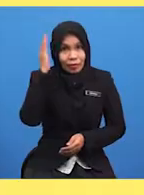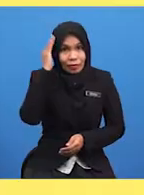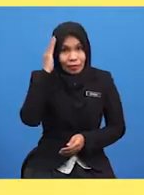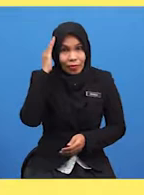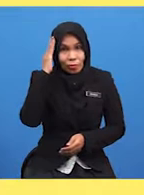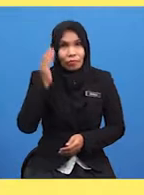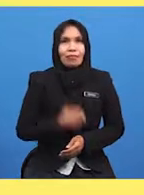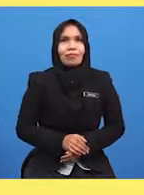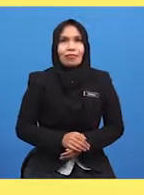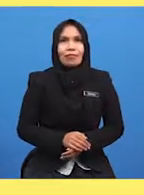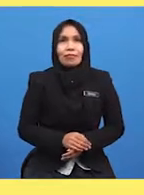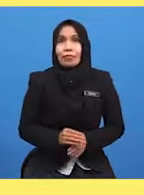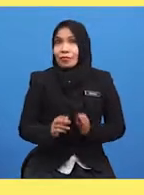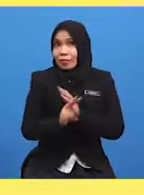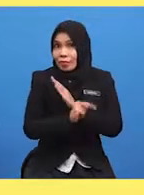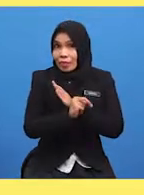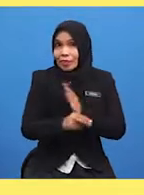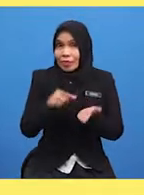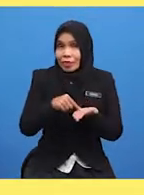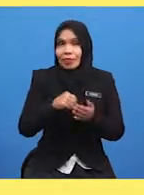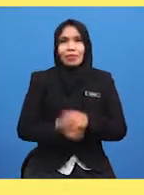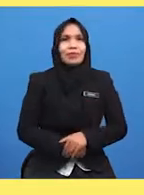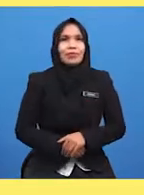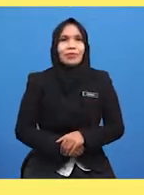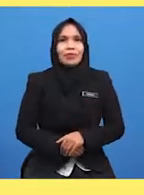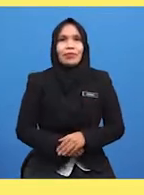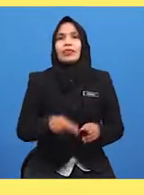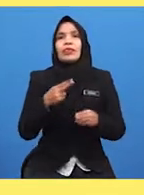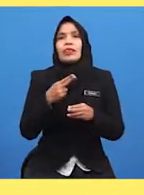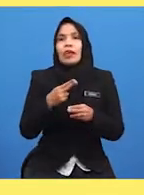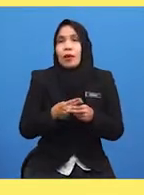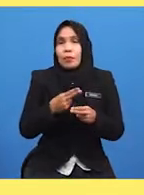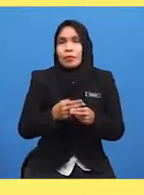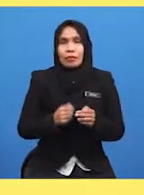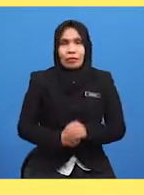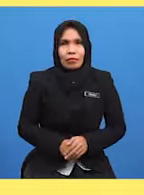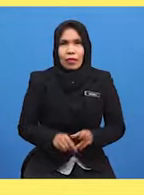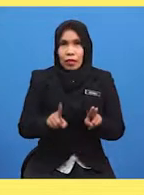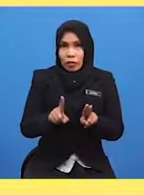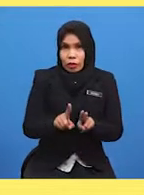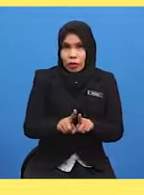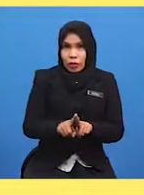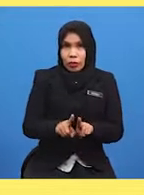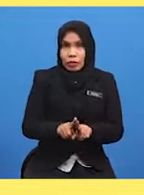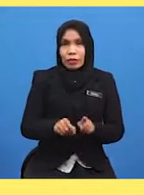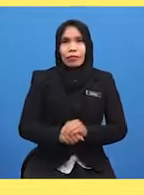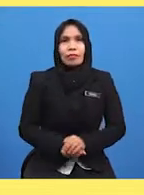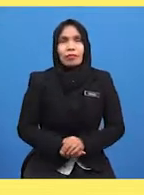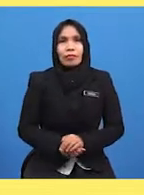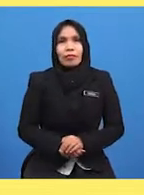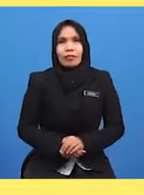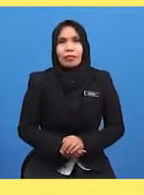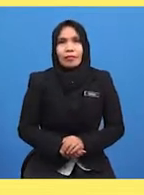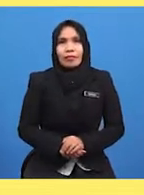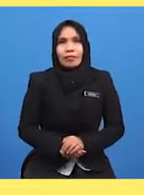Ini yatch gue bagi petunjuk seterusnya namun negeri ini sama ejaannya dengan namun sejenis hasil